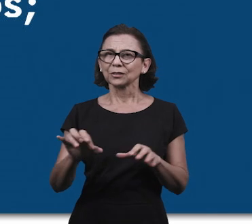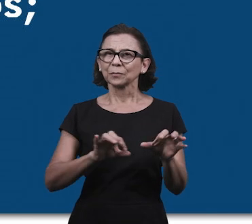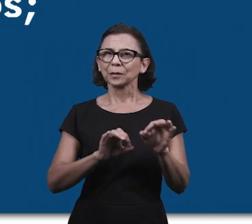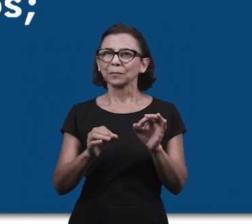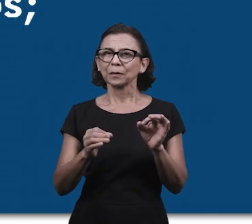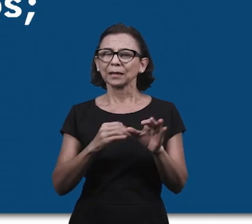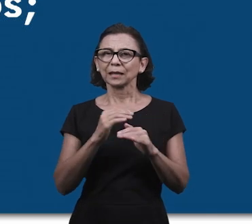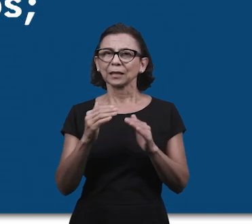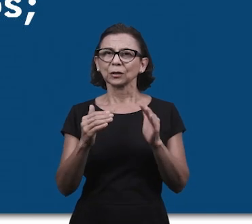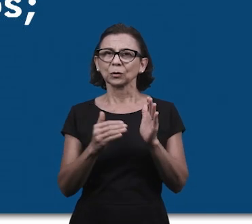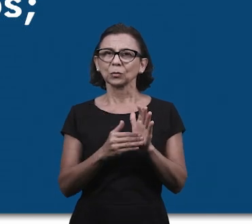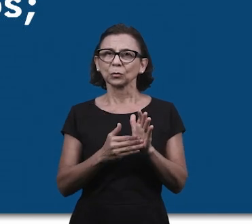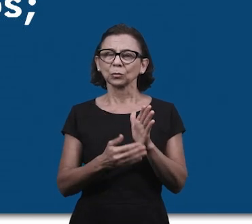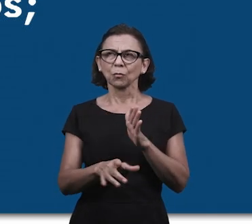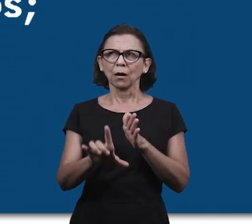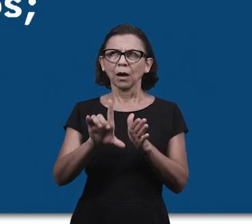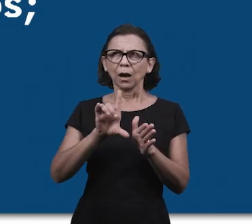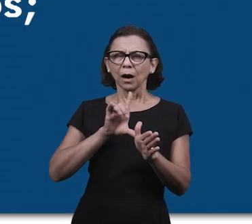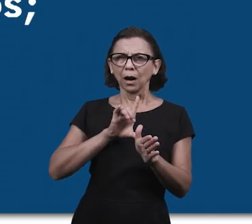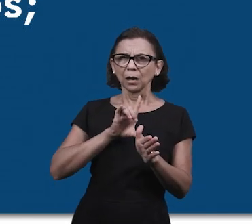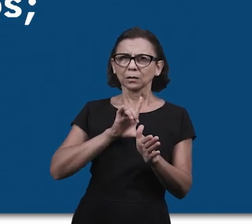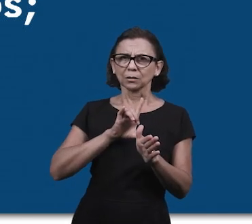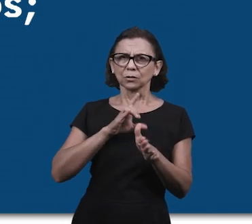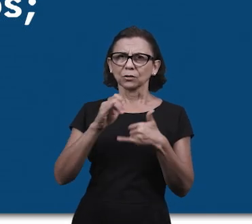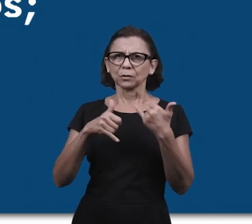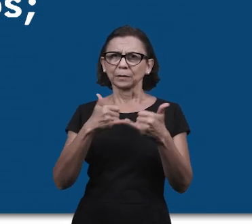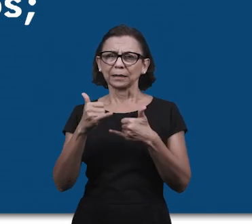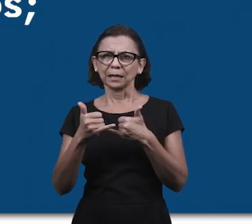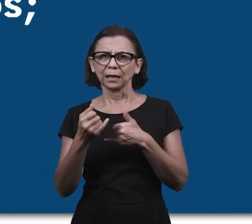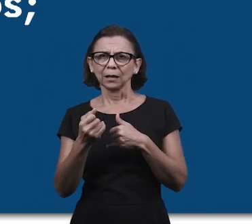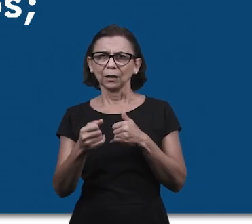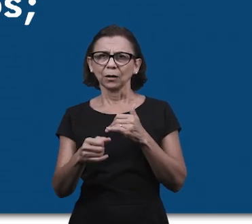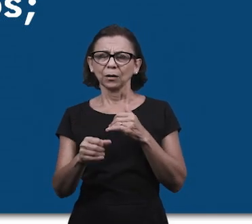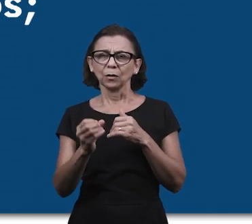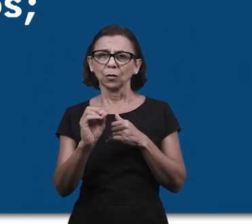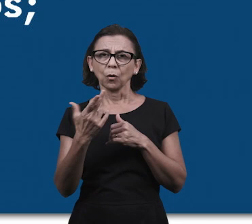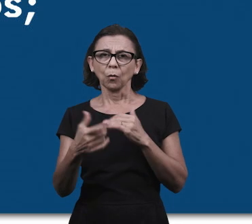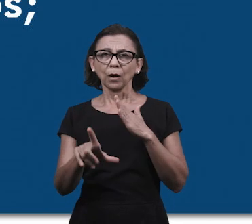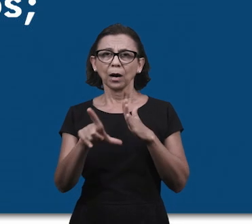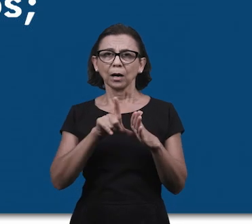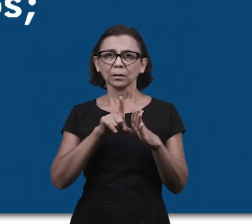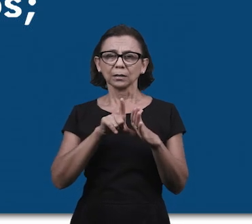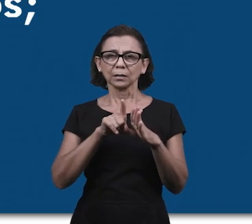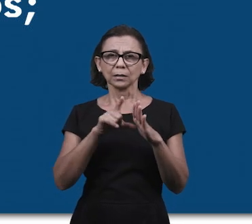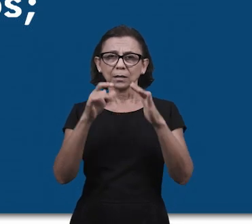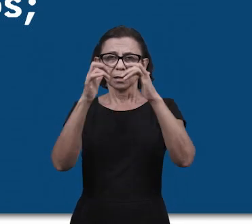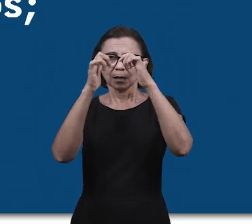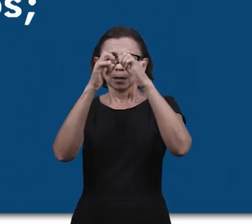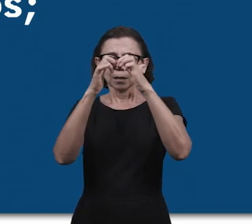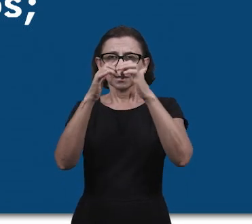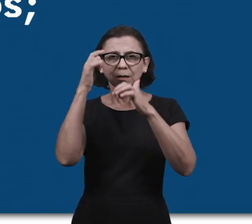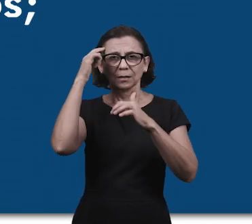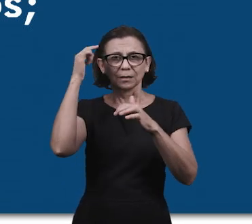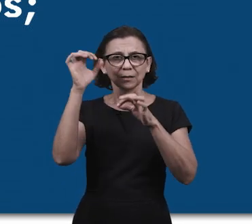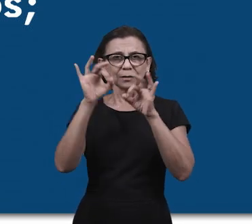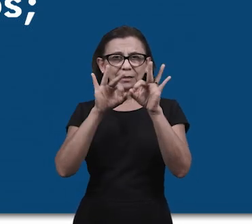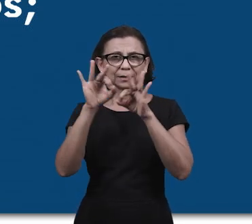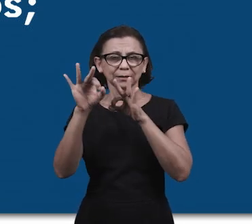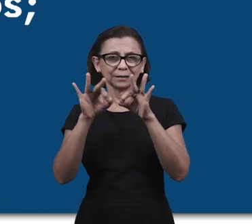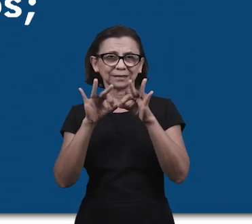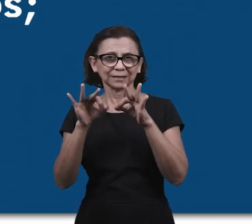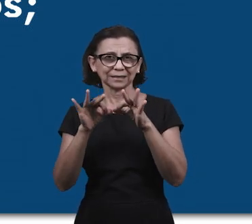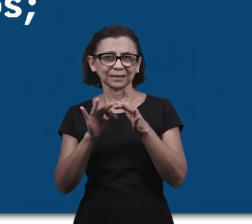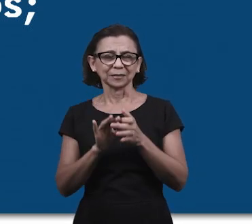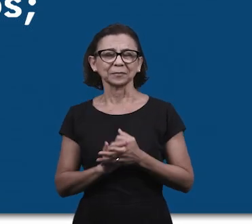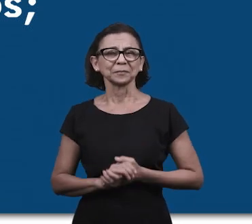planifier avant d'exécuter l'action, ou elle joue de n'importe quelle manière sans organiser sa pensée. Son rapport